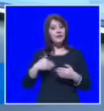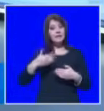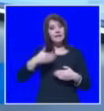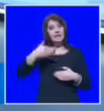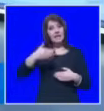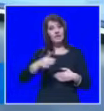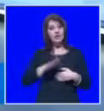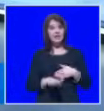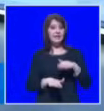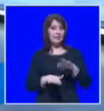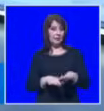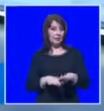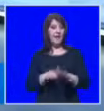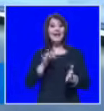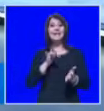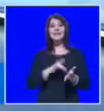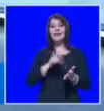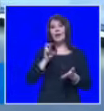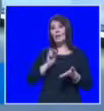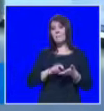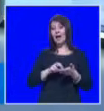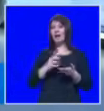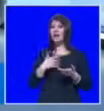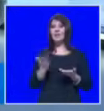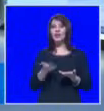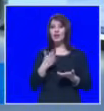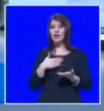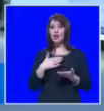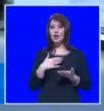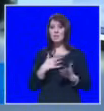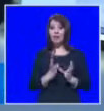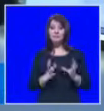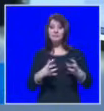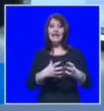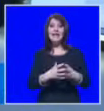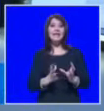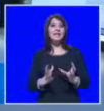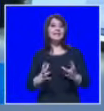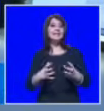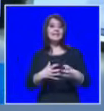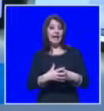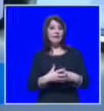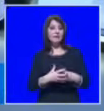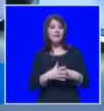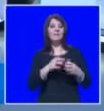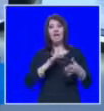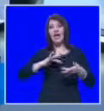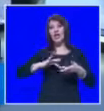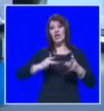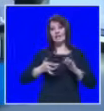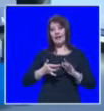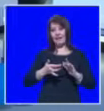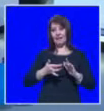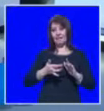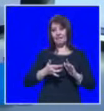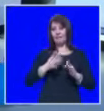бъдат предприети. Централната банка вече има изградена секция на своята интернет страница,